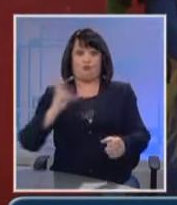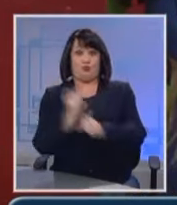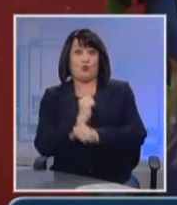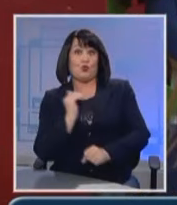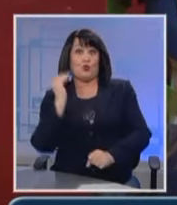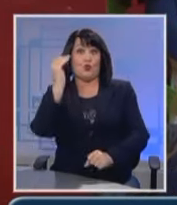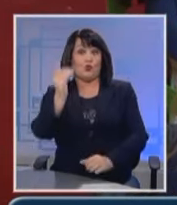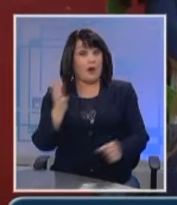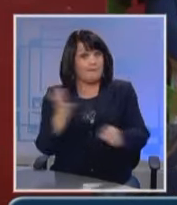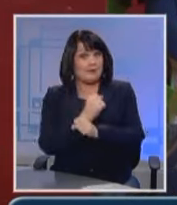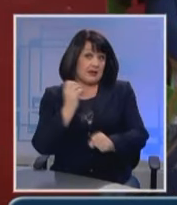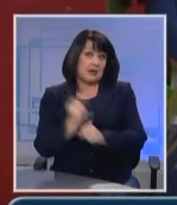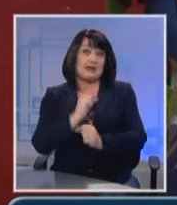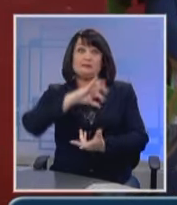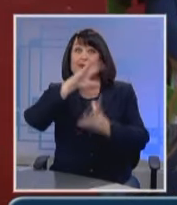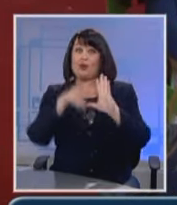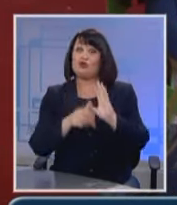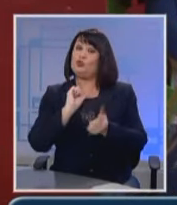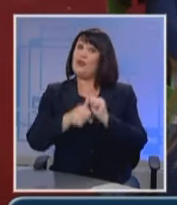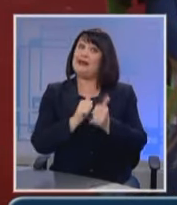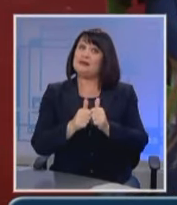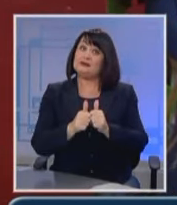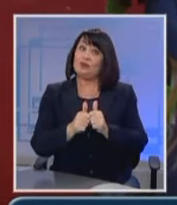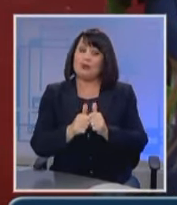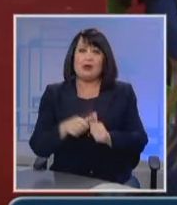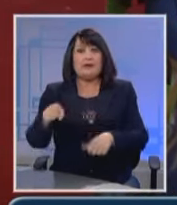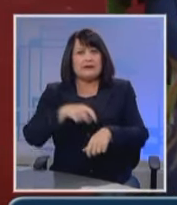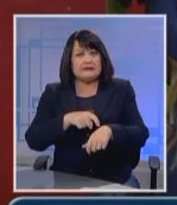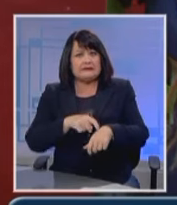επίπεδου με επιτυχίες στο παγκόσμιο αθλητικό στερέωμα να πρέπει